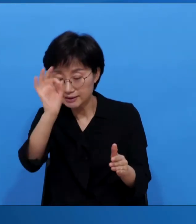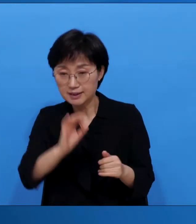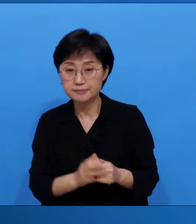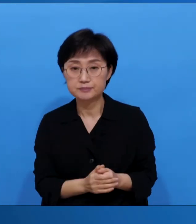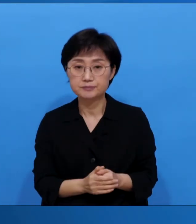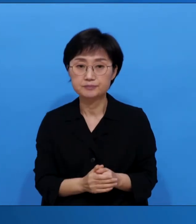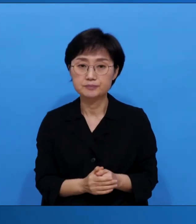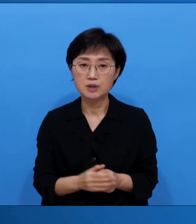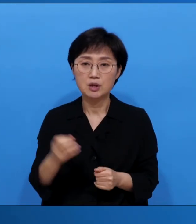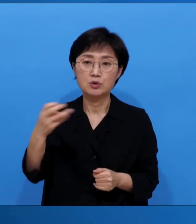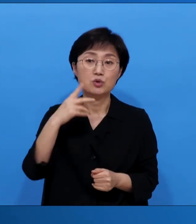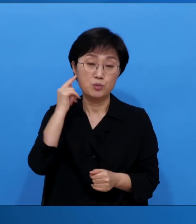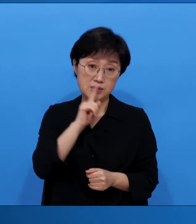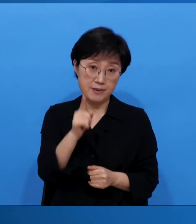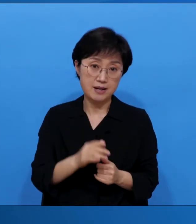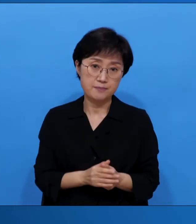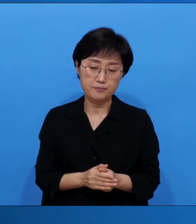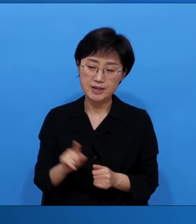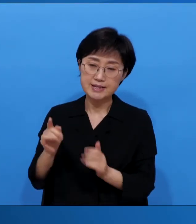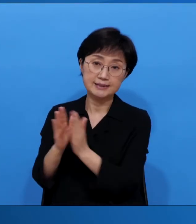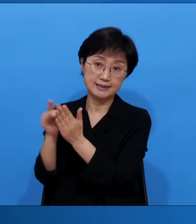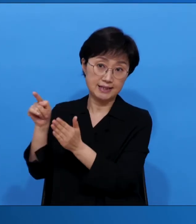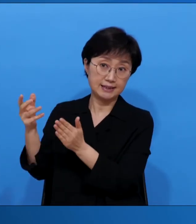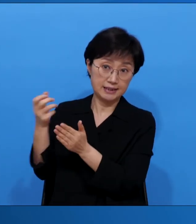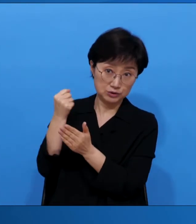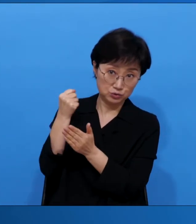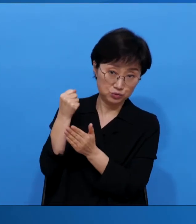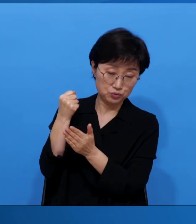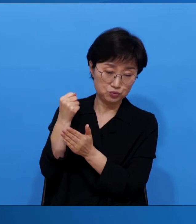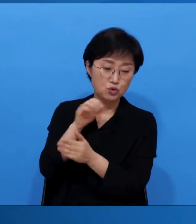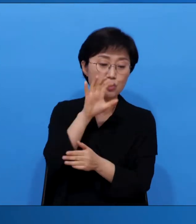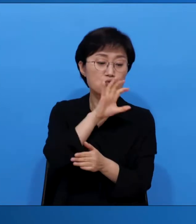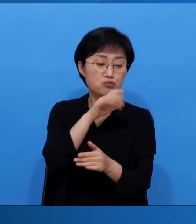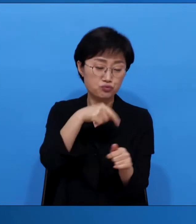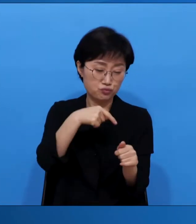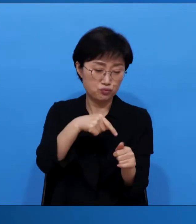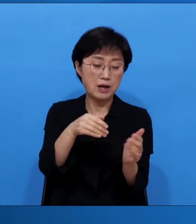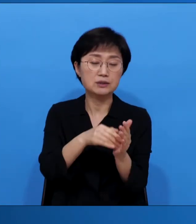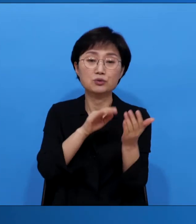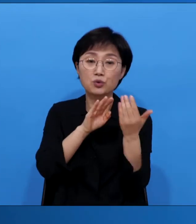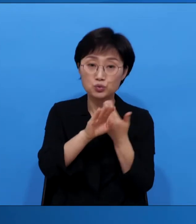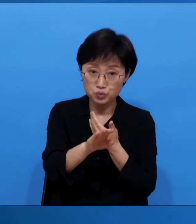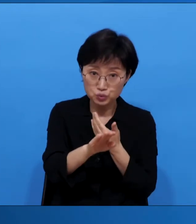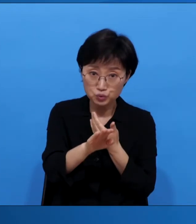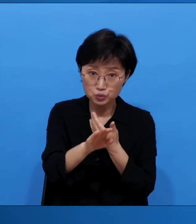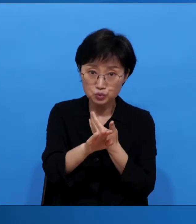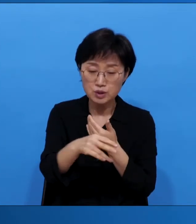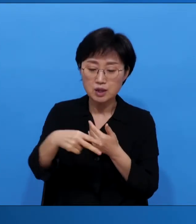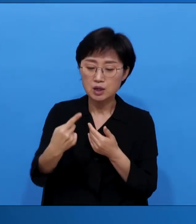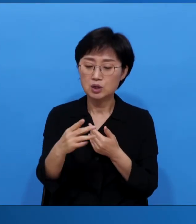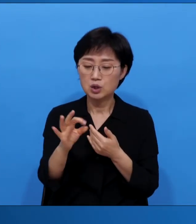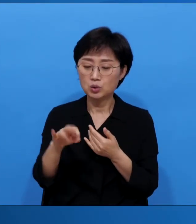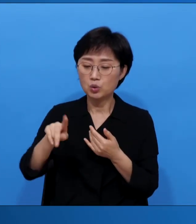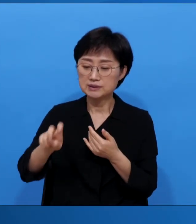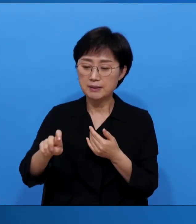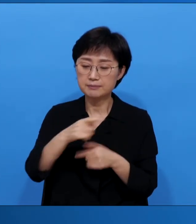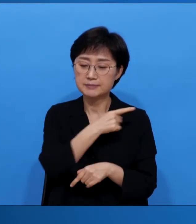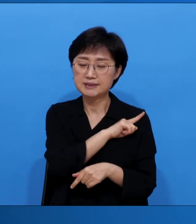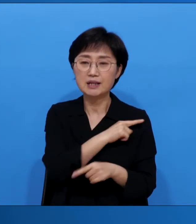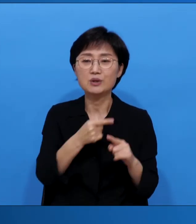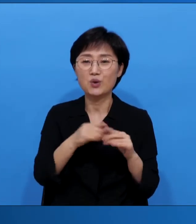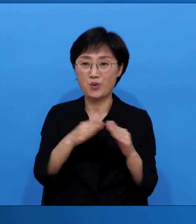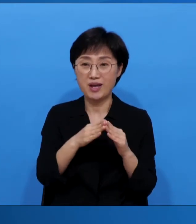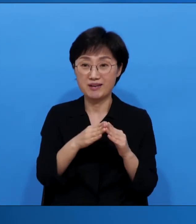따라서 류광수 목사는 이 교재로 평신도 전도훈련을 시킨 후 임마누엘 교회 전신인 동삼 제1교회